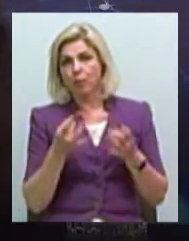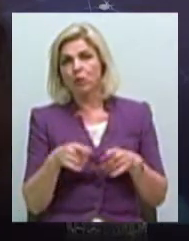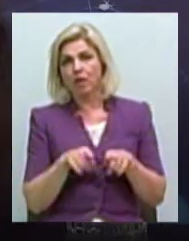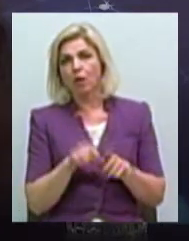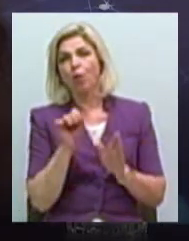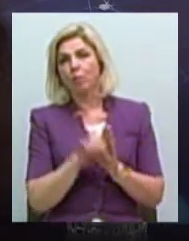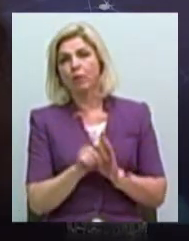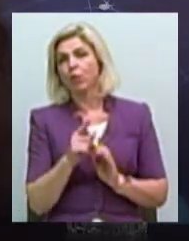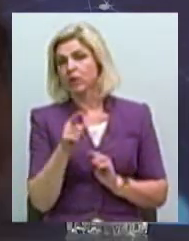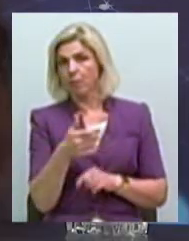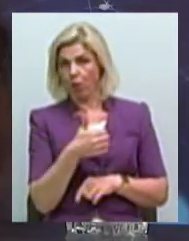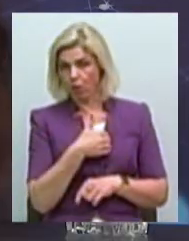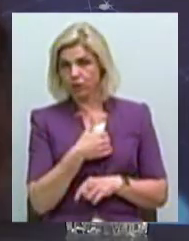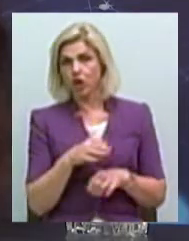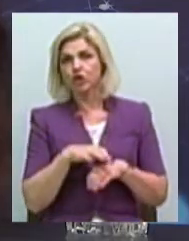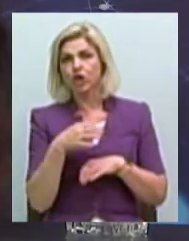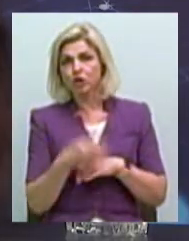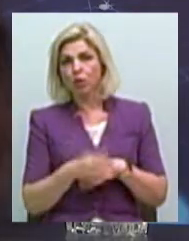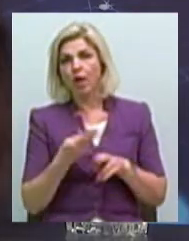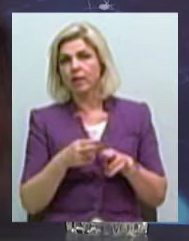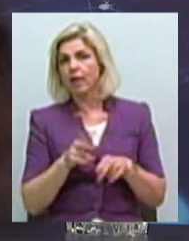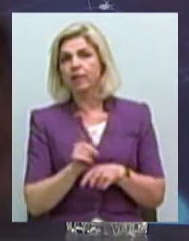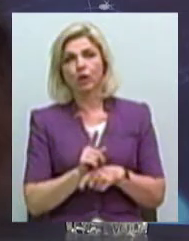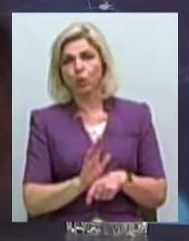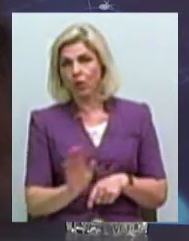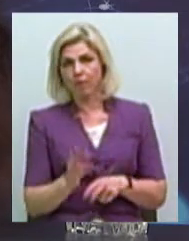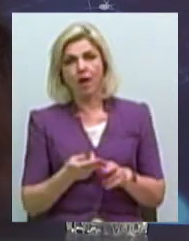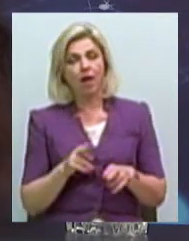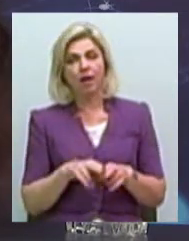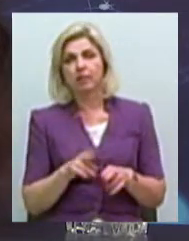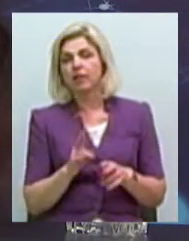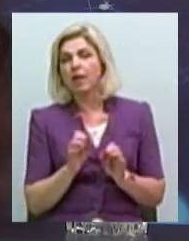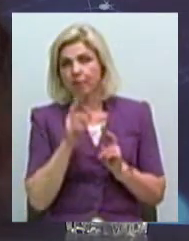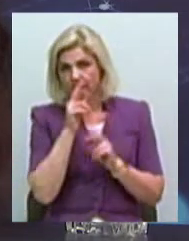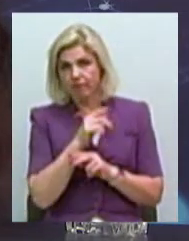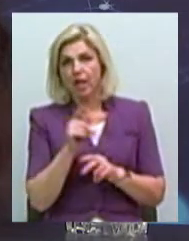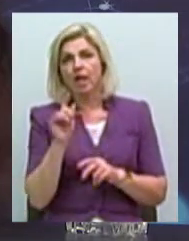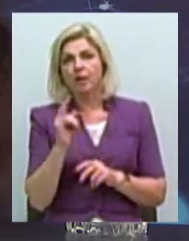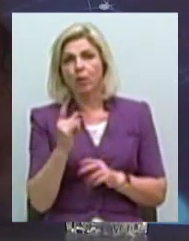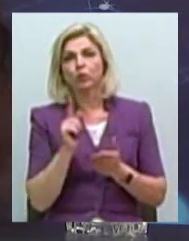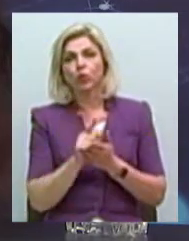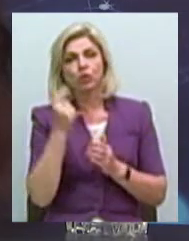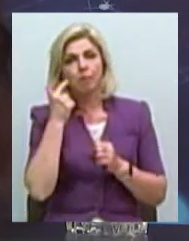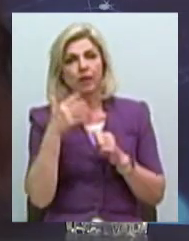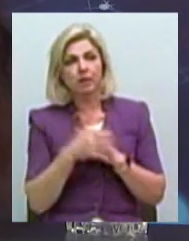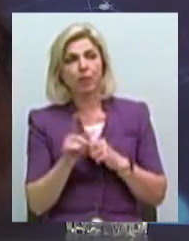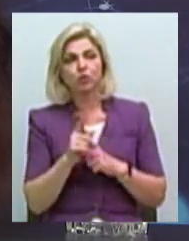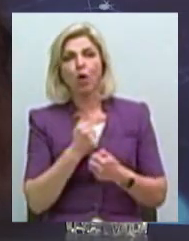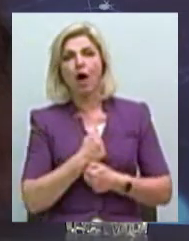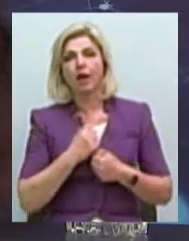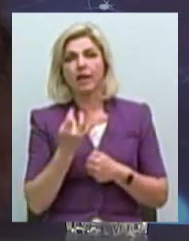тебе захотелось, вообще жестокость – это не норма, это не нормально. И ребенок должен понимать, что